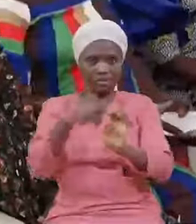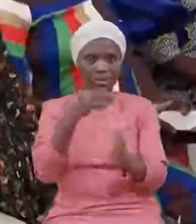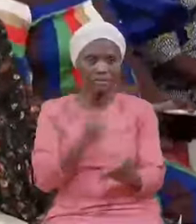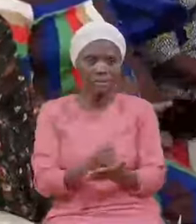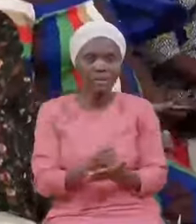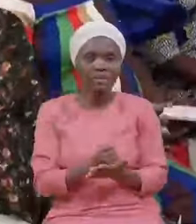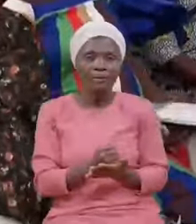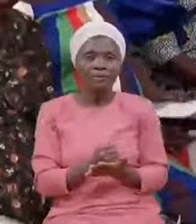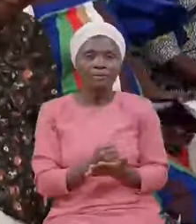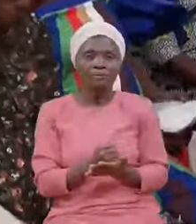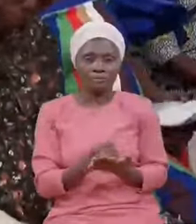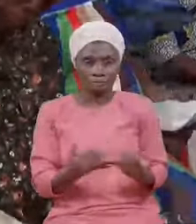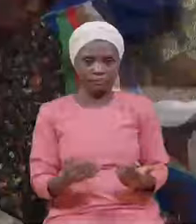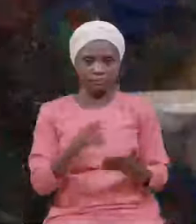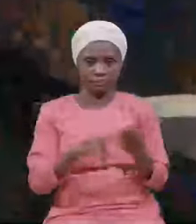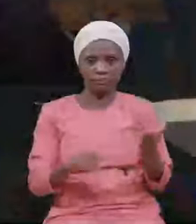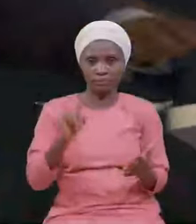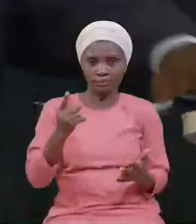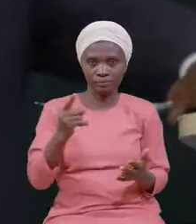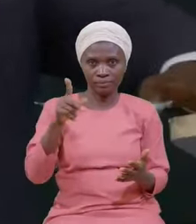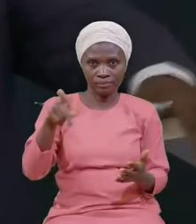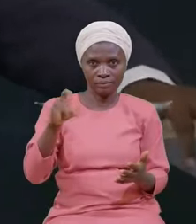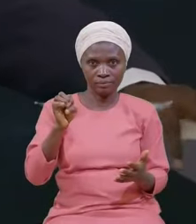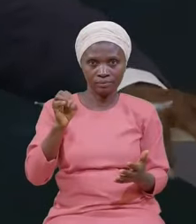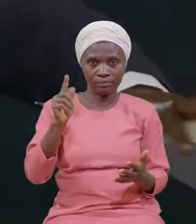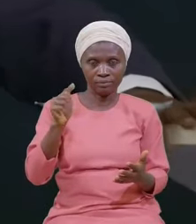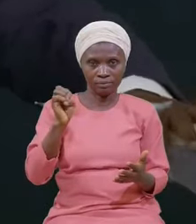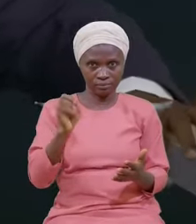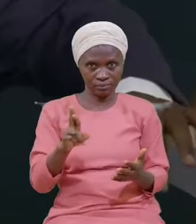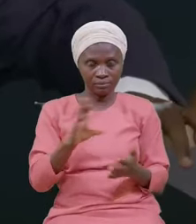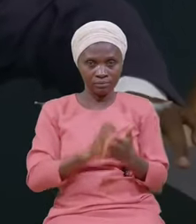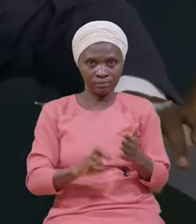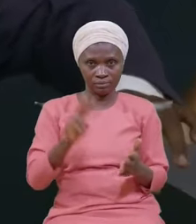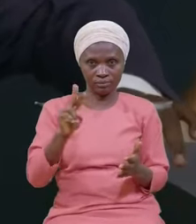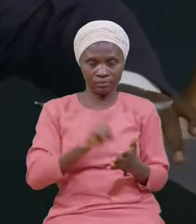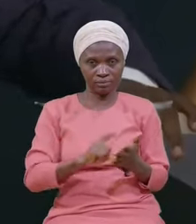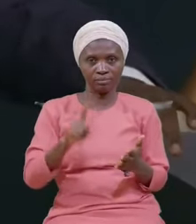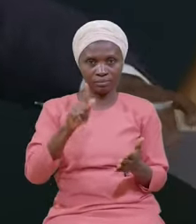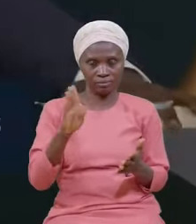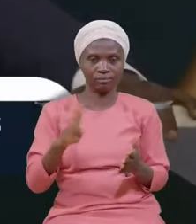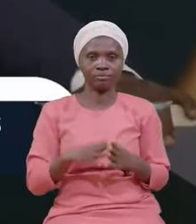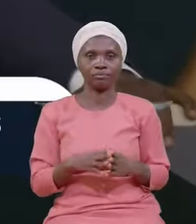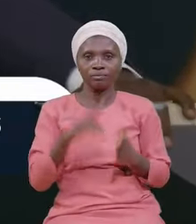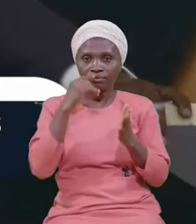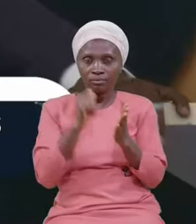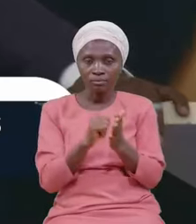1 Pierre 2, verset 24. 1 Pierre 2, 24.